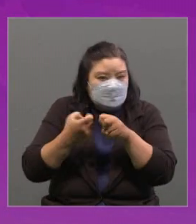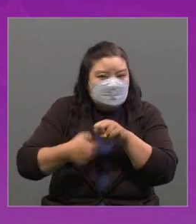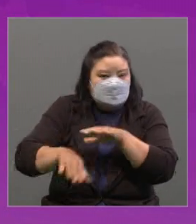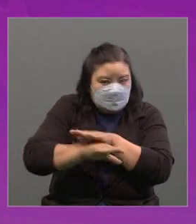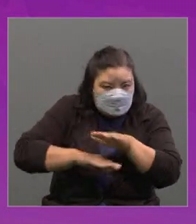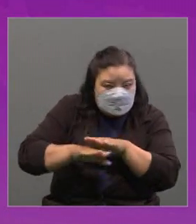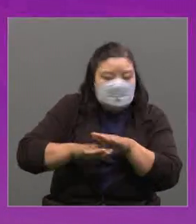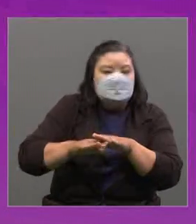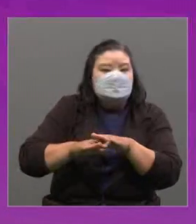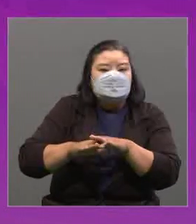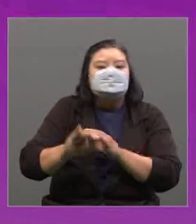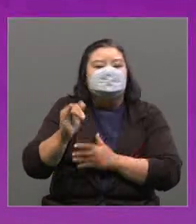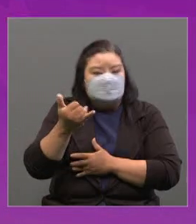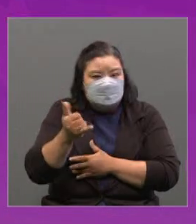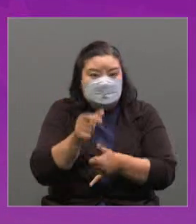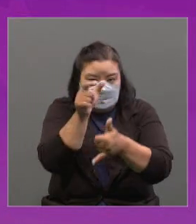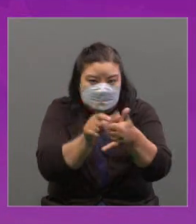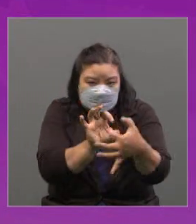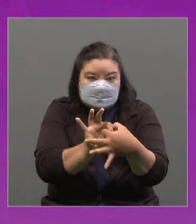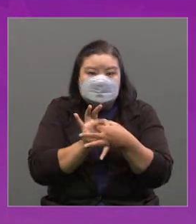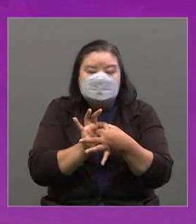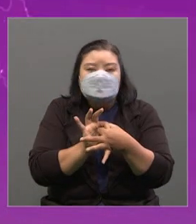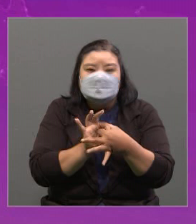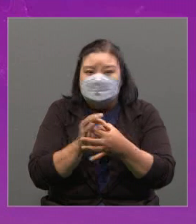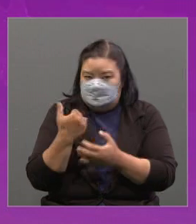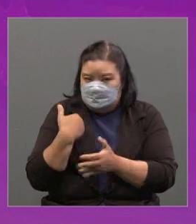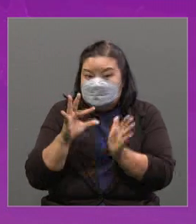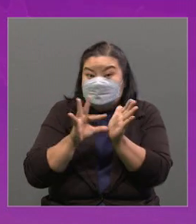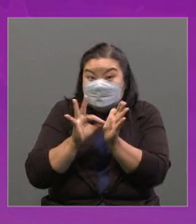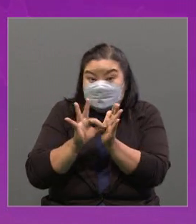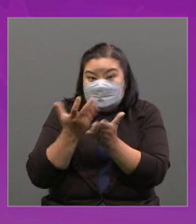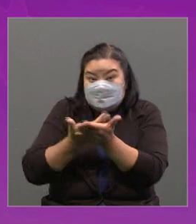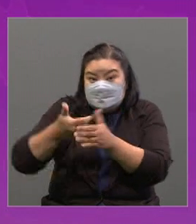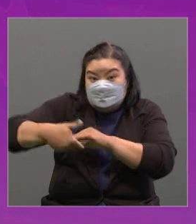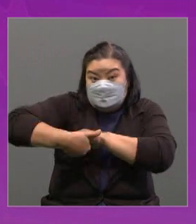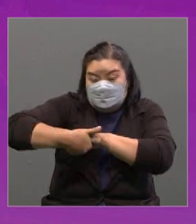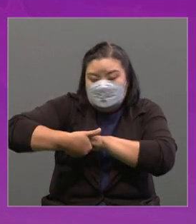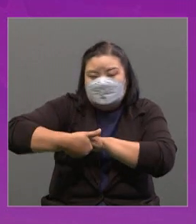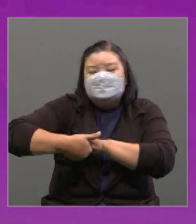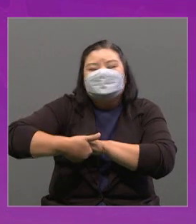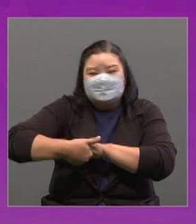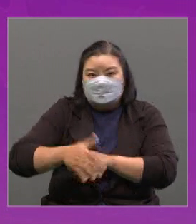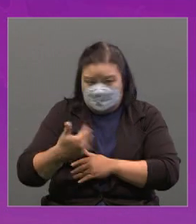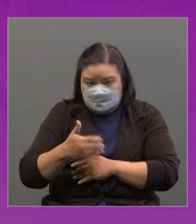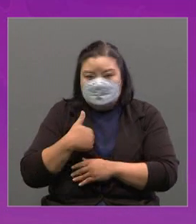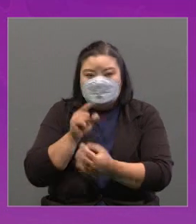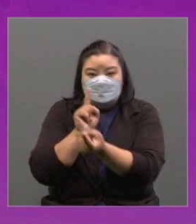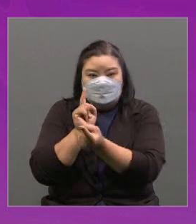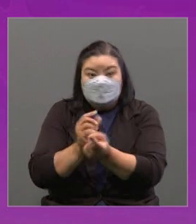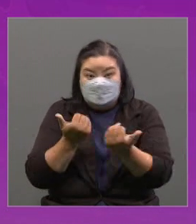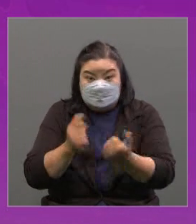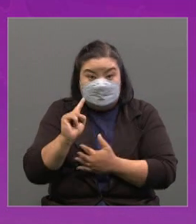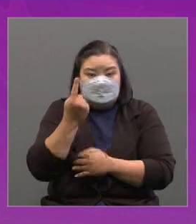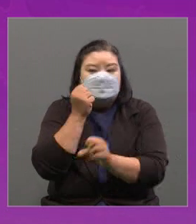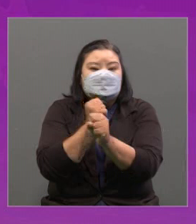สวนและไปพบนะครับว่าอาจจะมีส่วนเกี่ยวข้องกับกรณีของสติ๊กเกอร์ส่วยรถบรรทุกนะครับซึ่งก็มีการเข้ามารายงานตัวแล้วในวันนี้